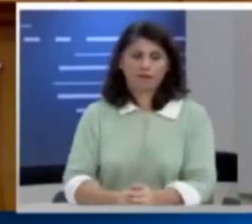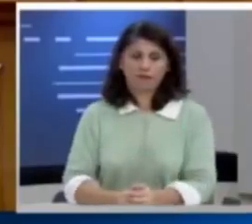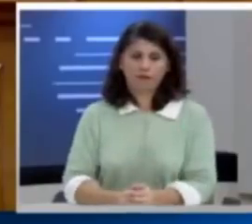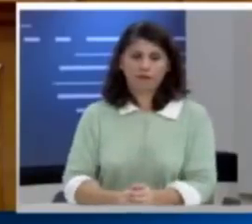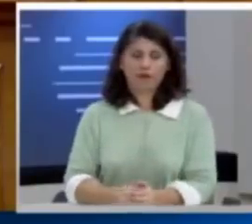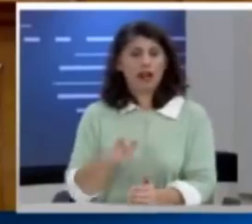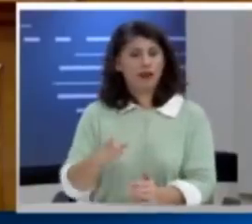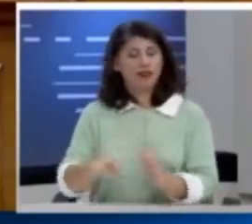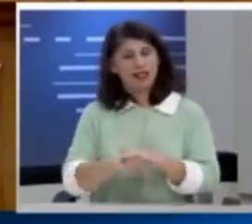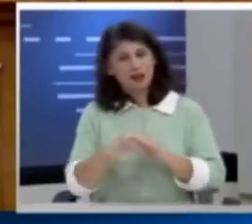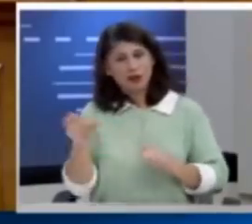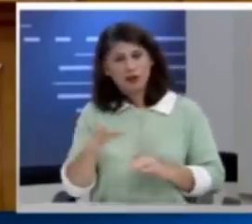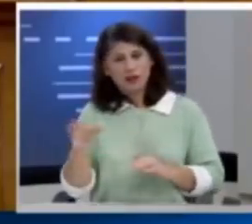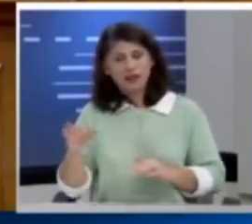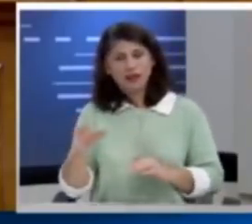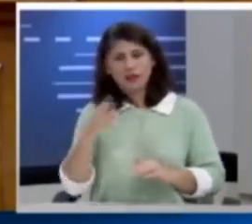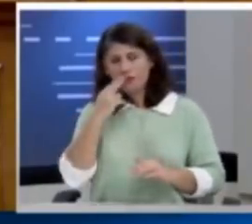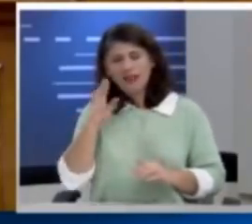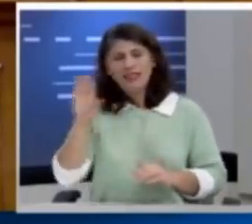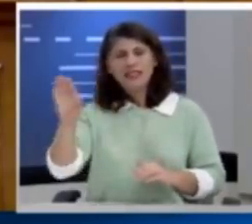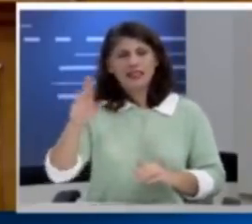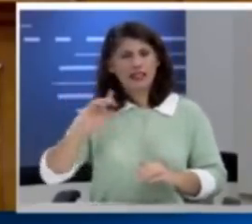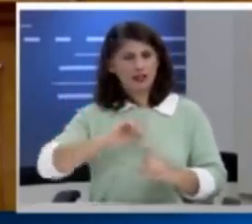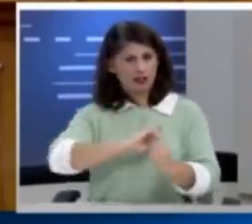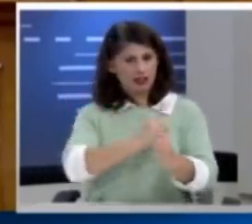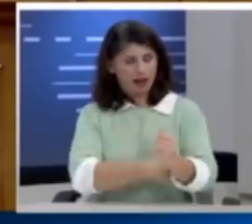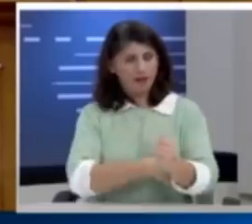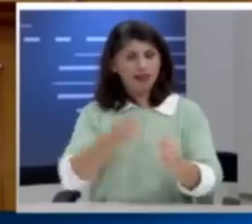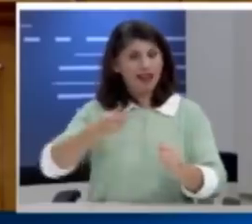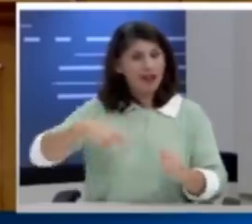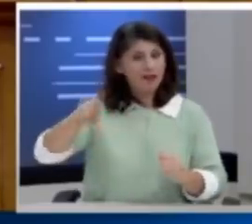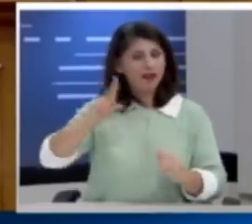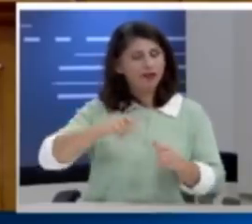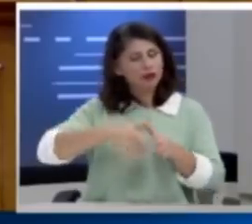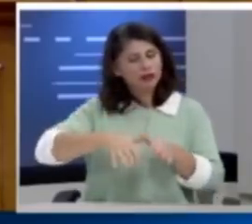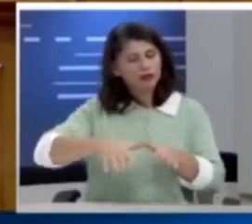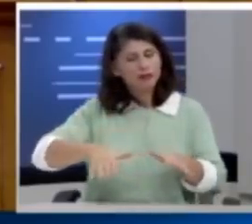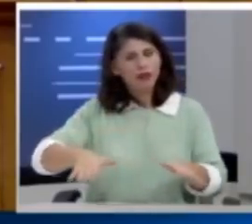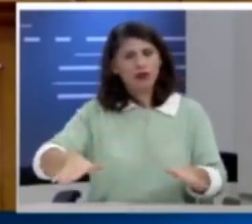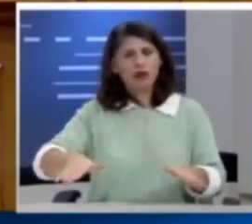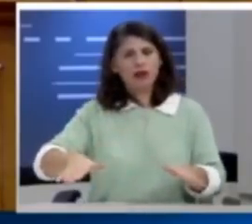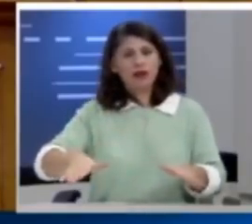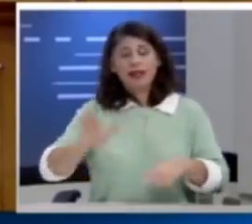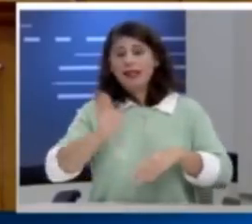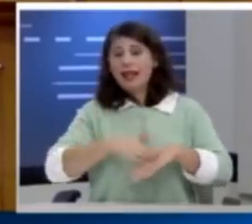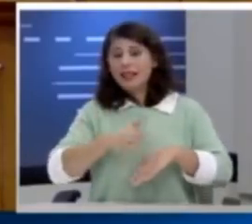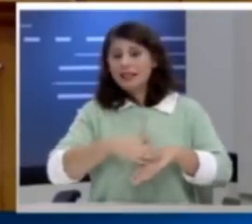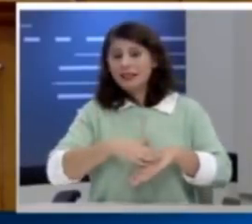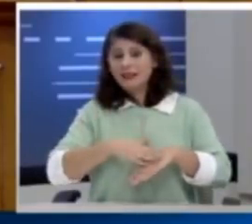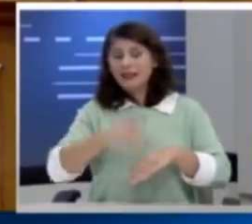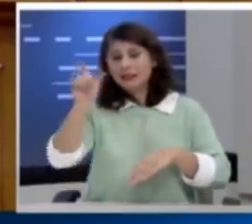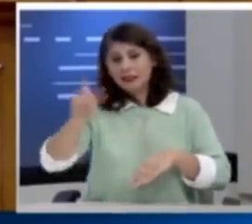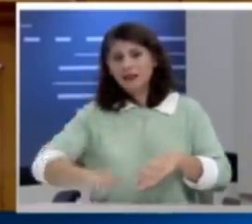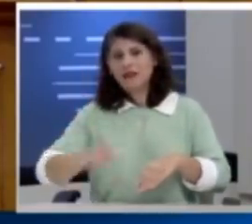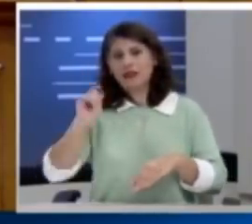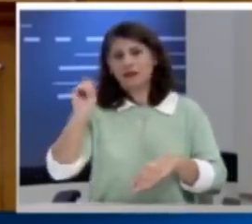Τέτοιες ακροδεξιές φασιστικές δυνάμεις αυξάνουν την επιρροή τους και εξαιτίας της